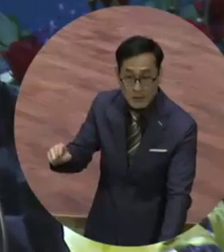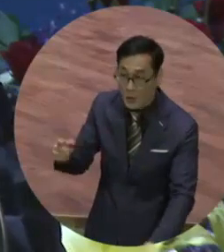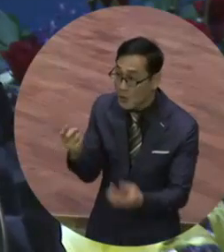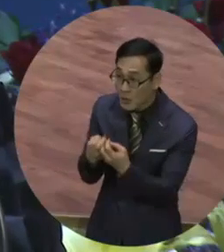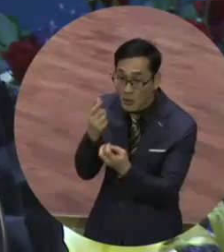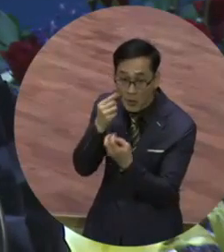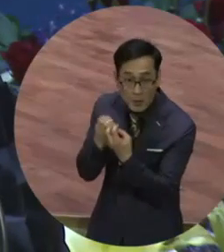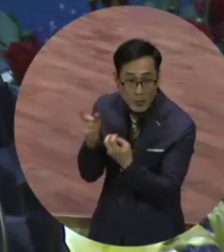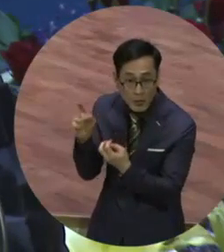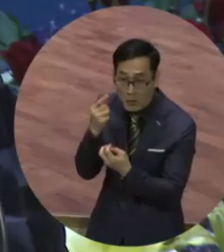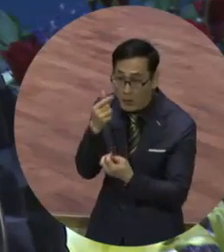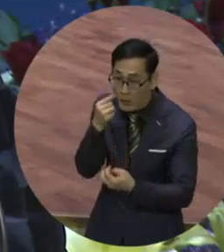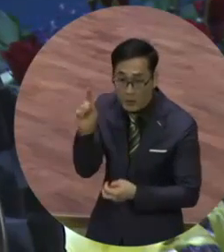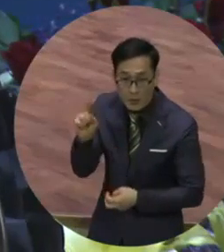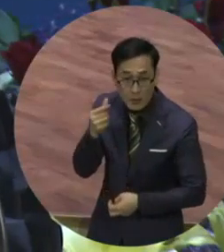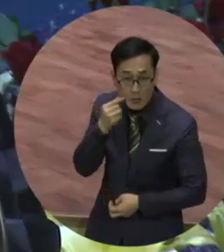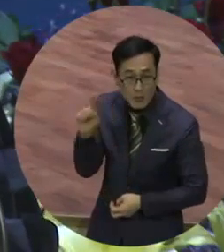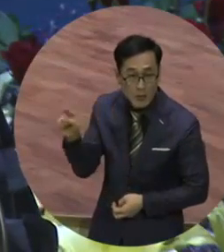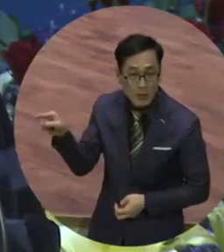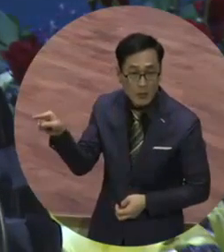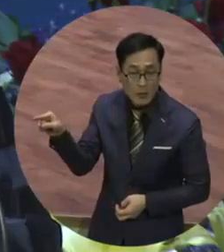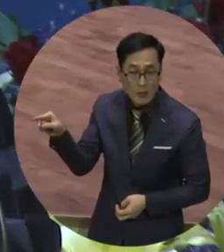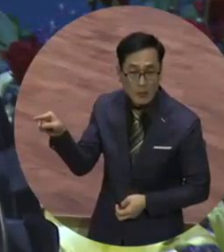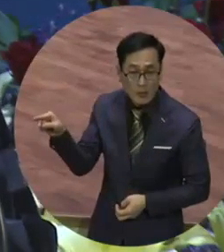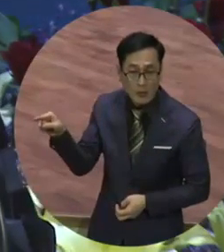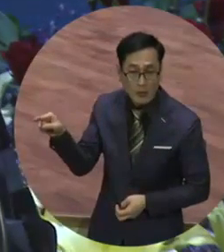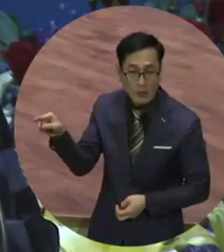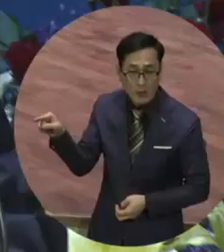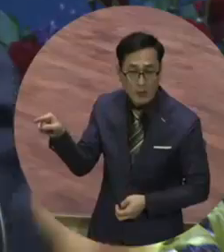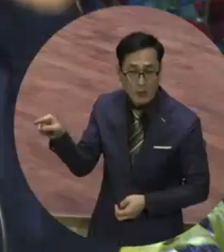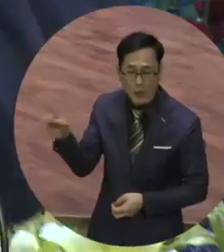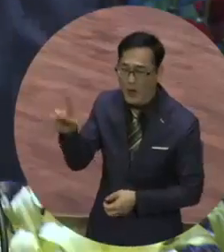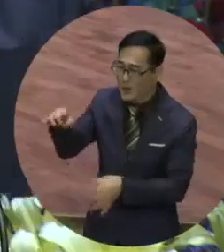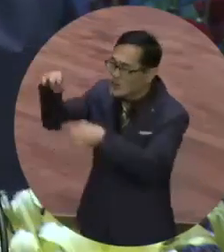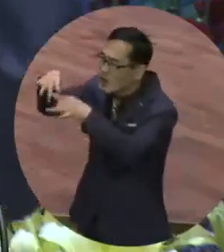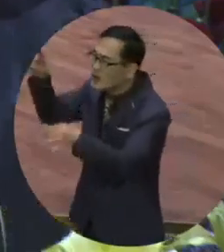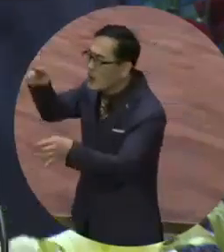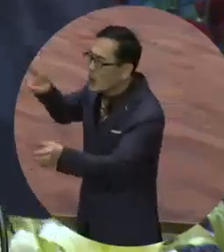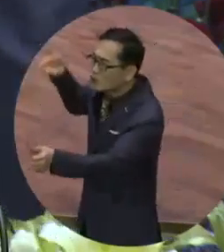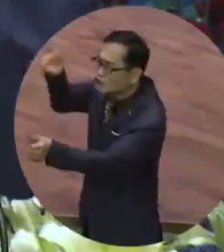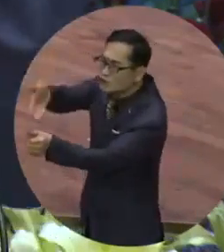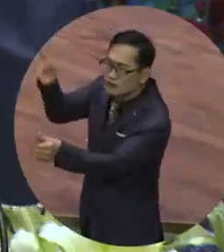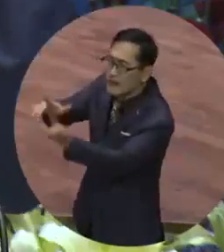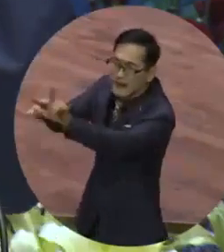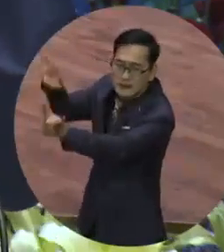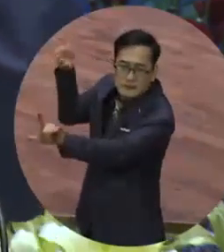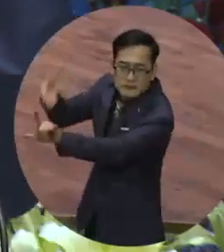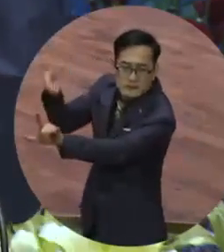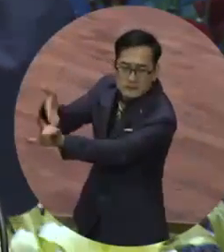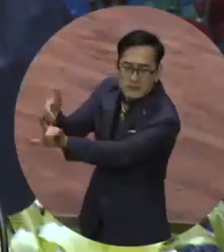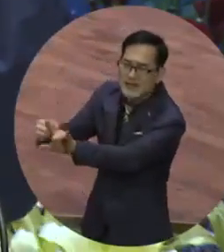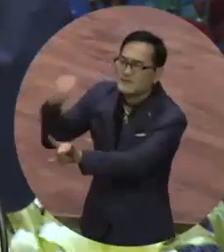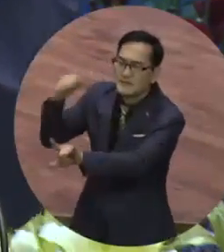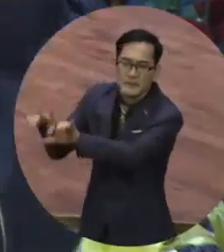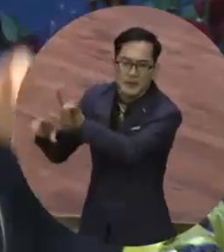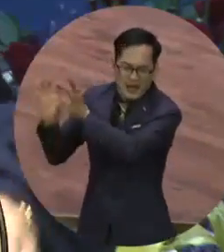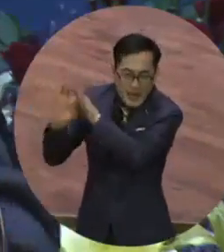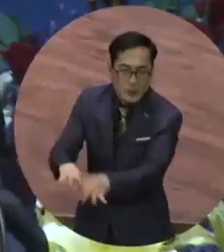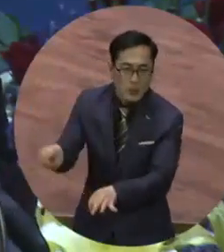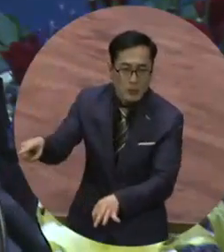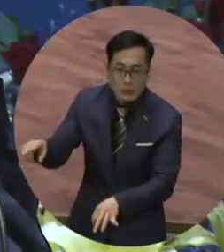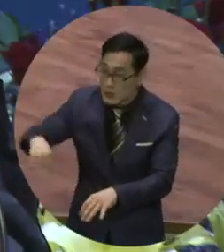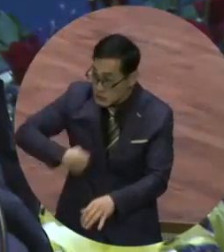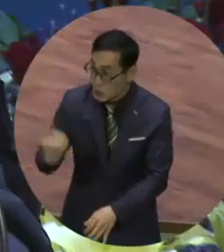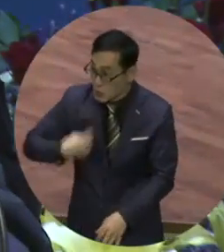열이. 열이 나와 에너지가 뭐 공급이 되어야 계속 불타지 어떻게 저렇게 자체에서 팍 타고